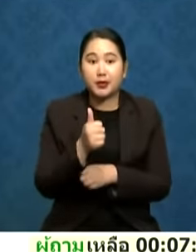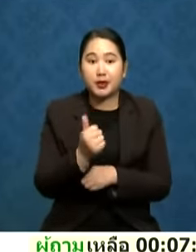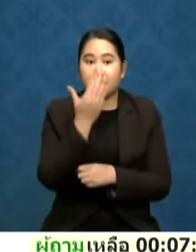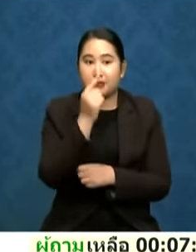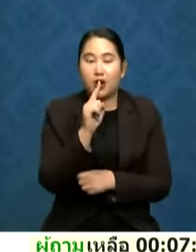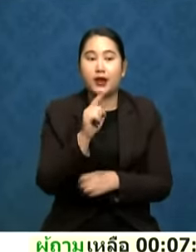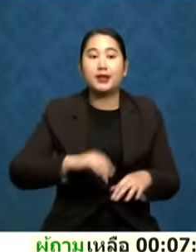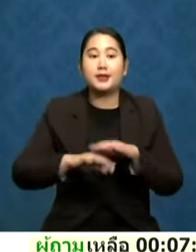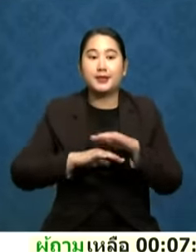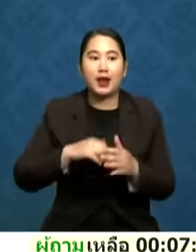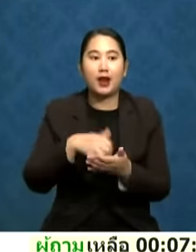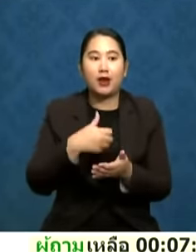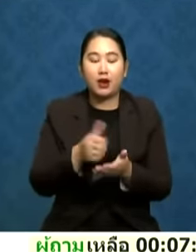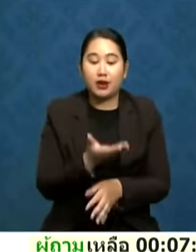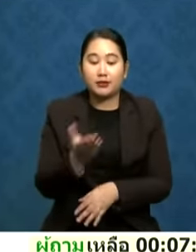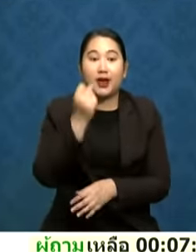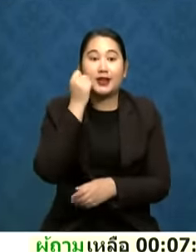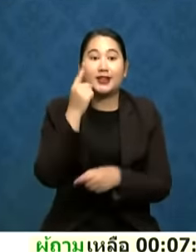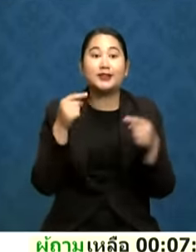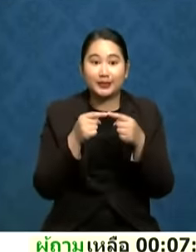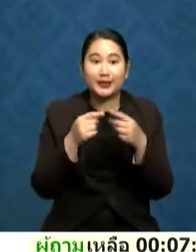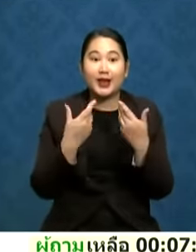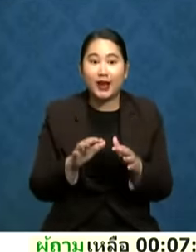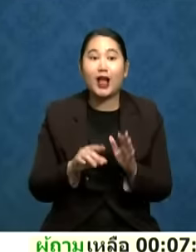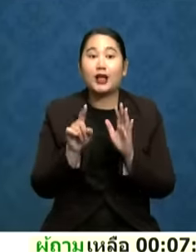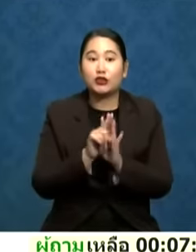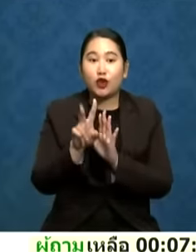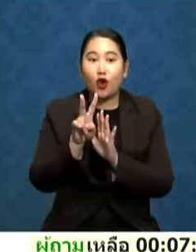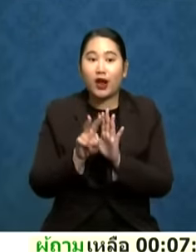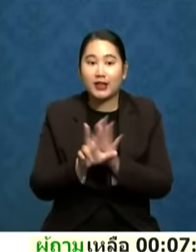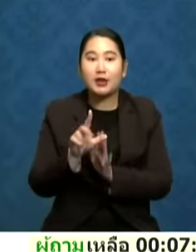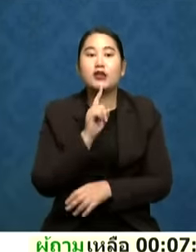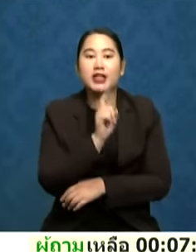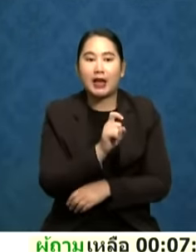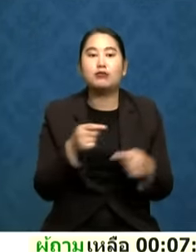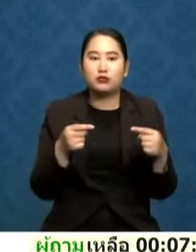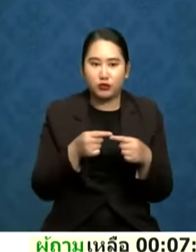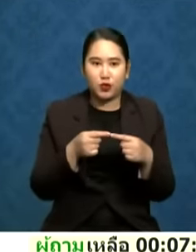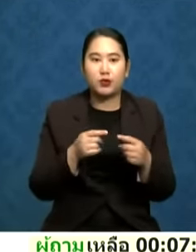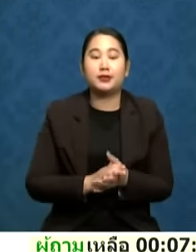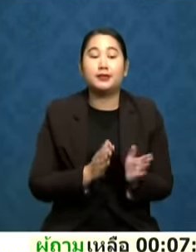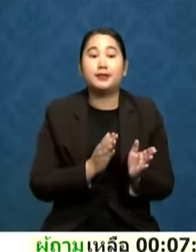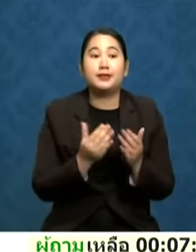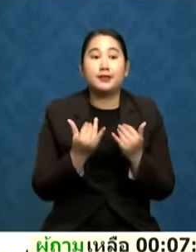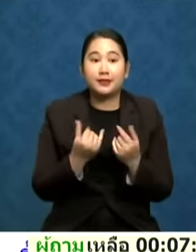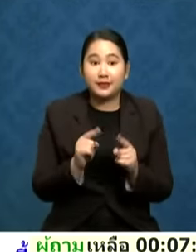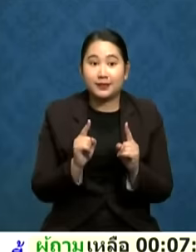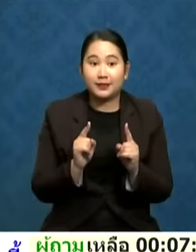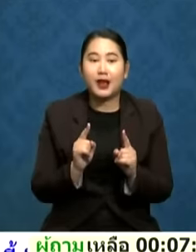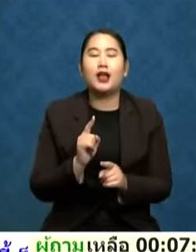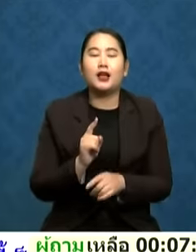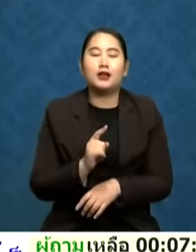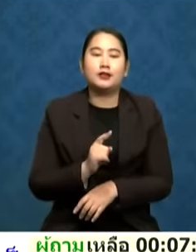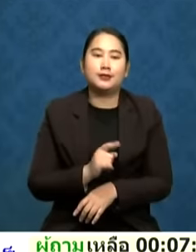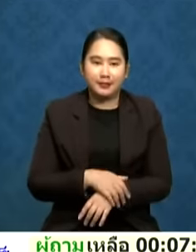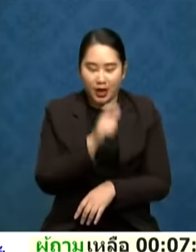ใหครystจงทุกอย่ เราเขาจตรกันและหลจททางIS จะสดทายรับด้คามขอรบ